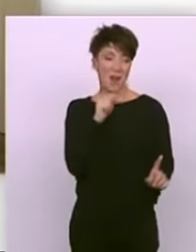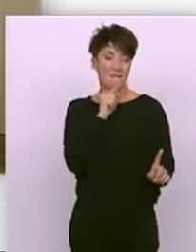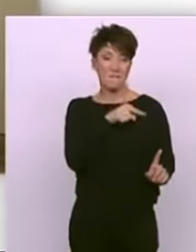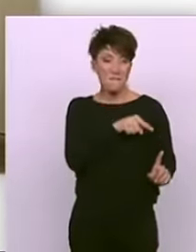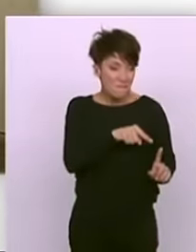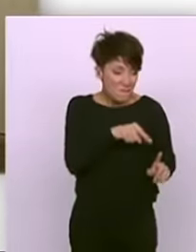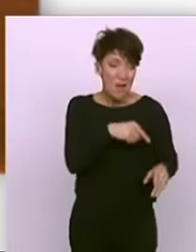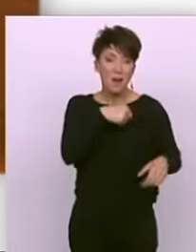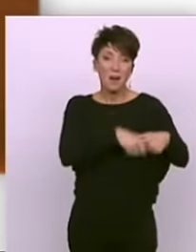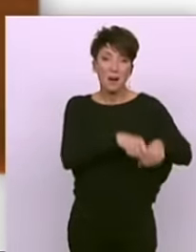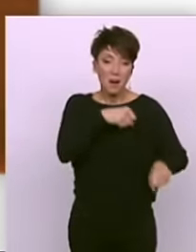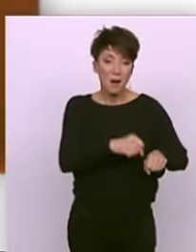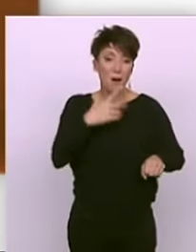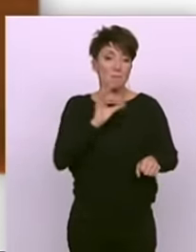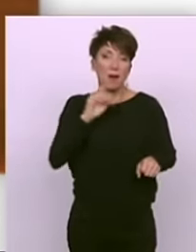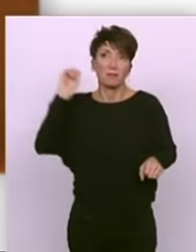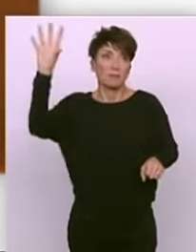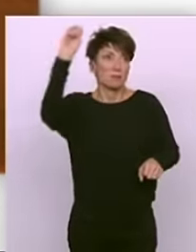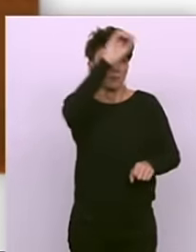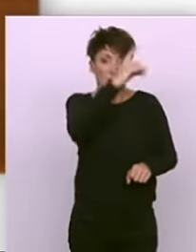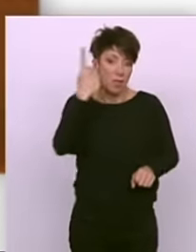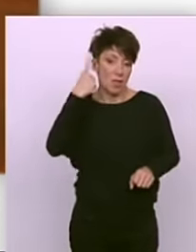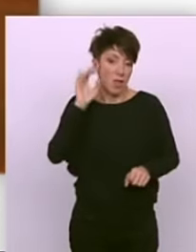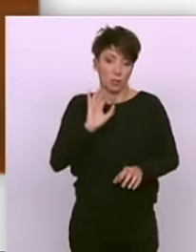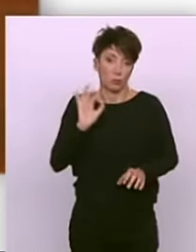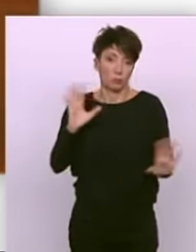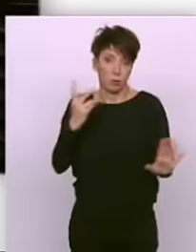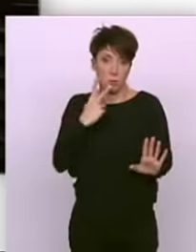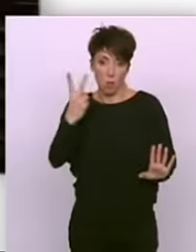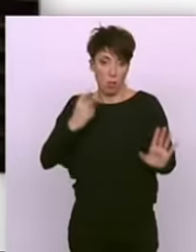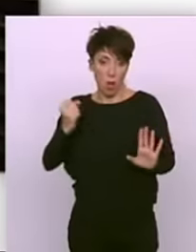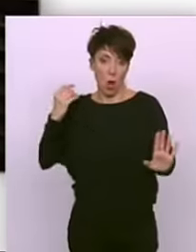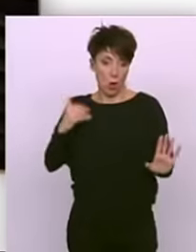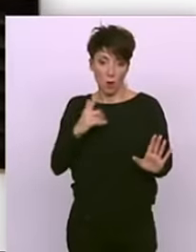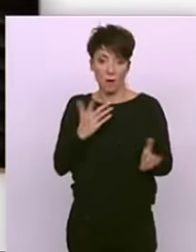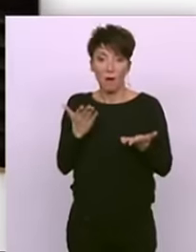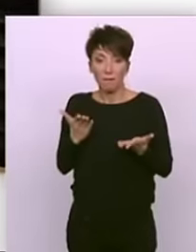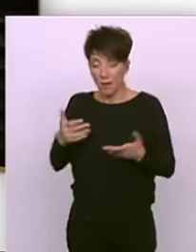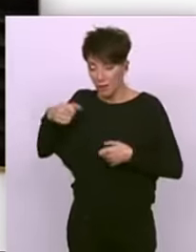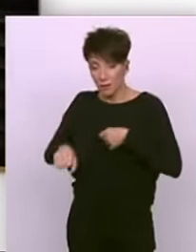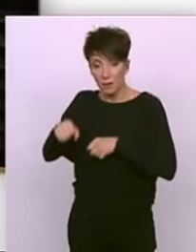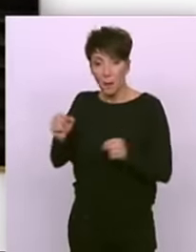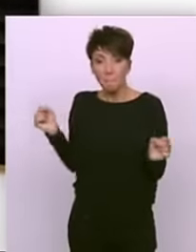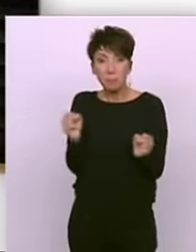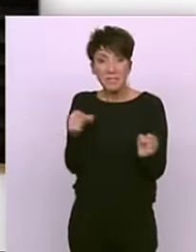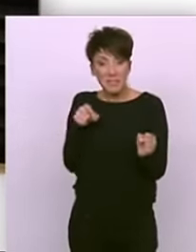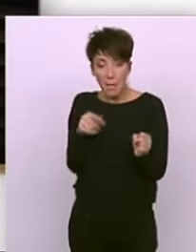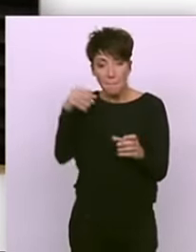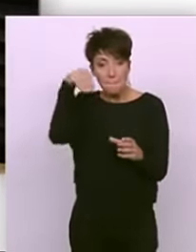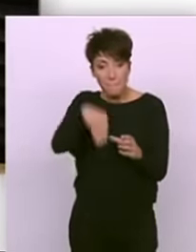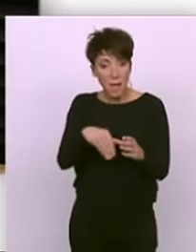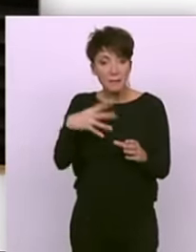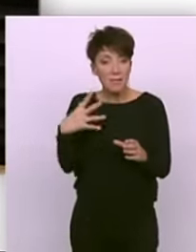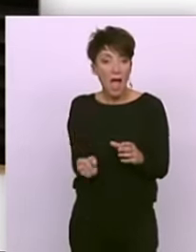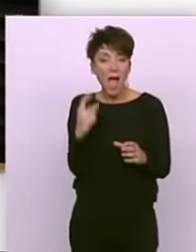τα Σκόπια και τη Βουλγαρία και μπορεί να έχει παρασκευαστεί μέχρι και 2 χρόνια πριν. Αυτό εδώ το ζυμάρι, όταν είναι κατεψυγμένο, περιέχει